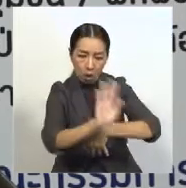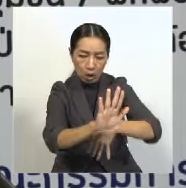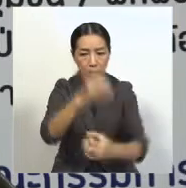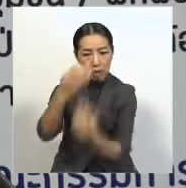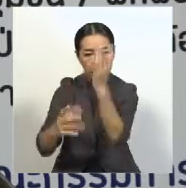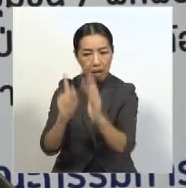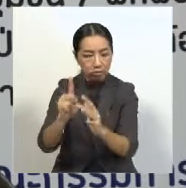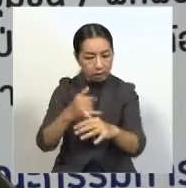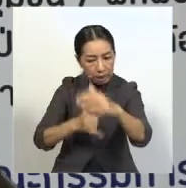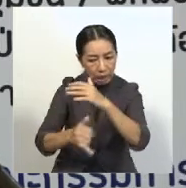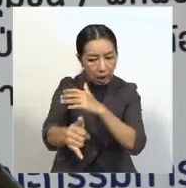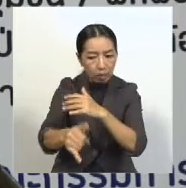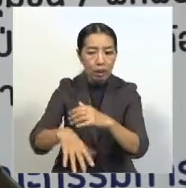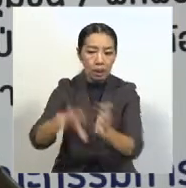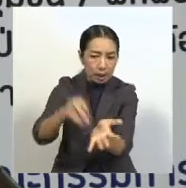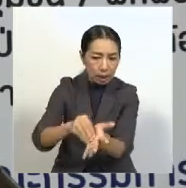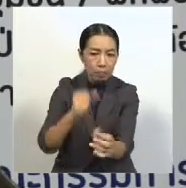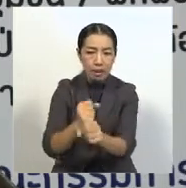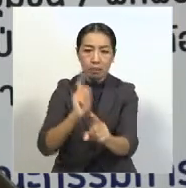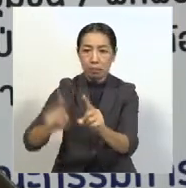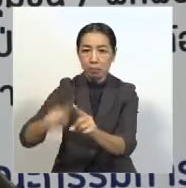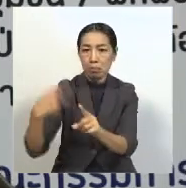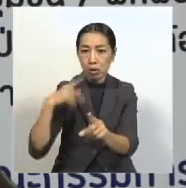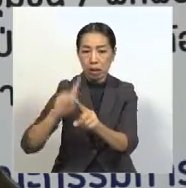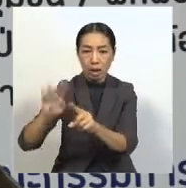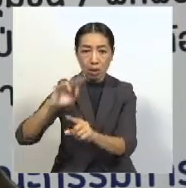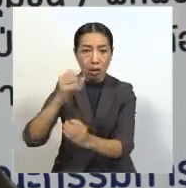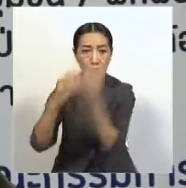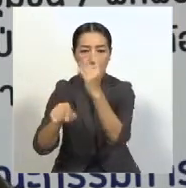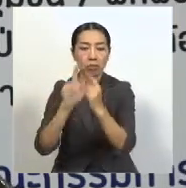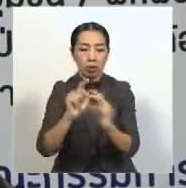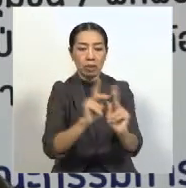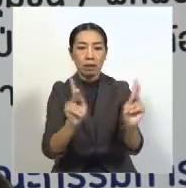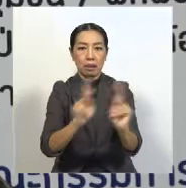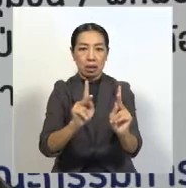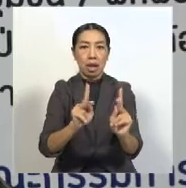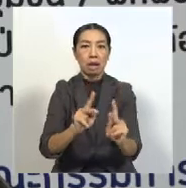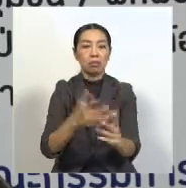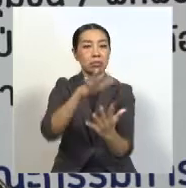ติกาอย่างไรเนี่ยตรงนี้ก็จะเป็นอำนาจหน้าที่ของคณะกรรมการป่านโยบายป่าชุมชนทั้งหมด